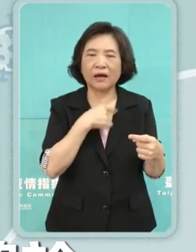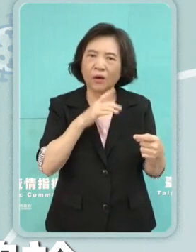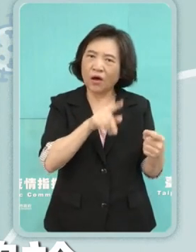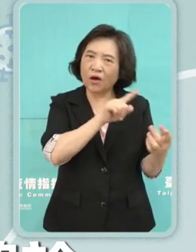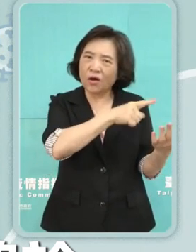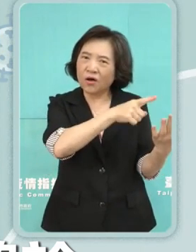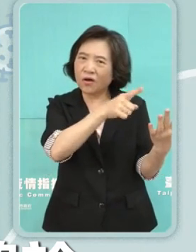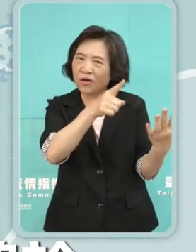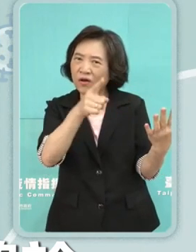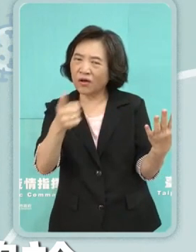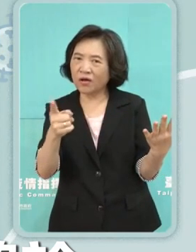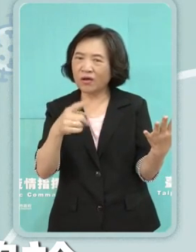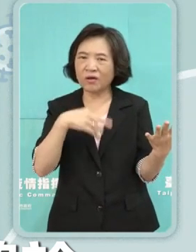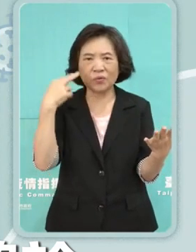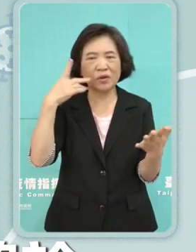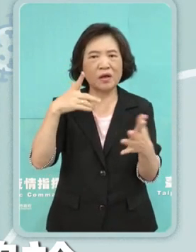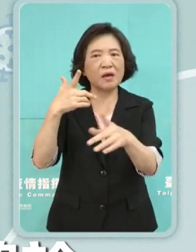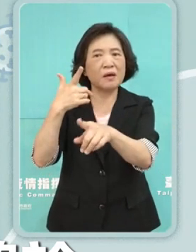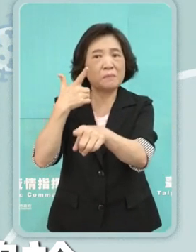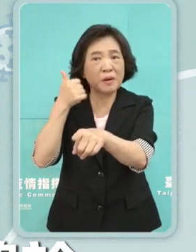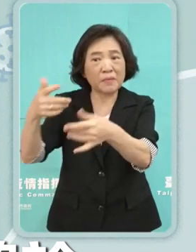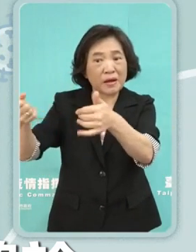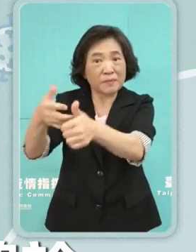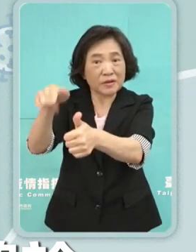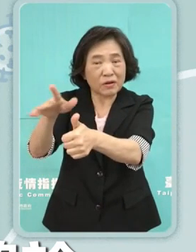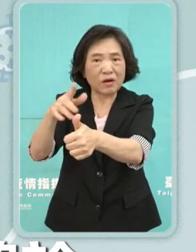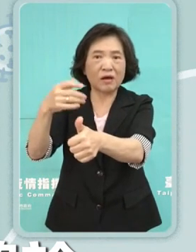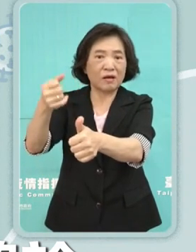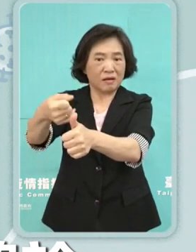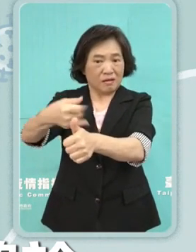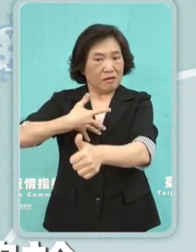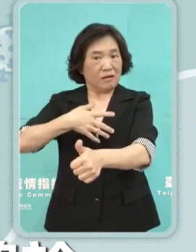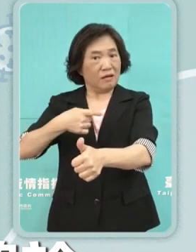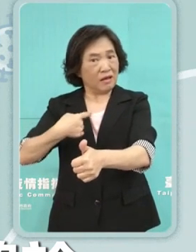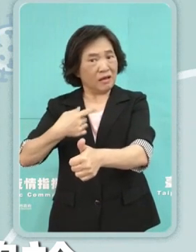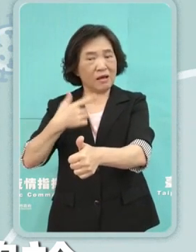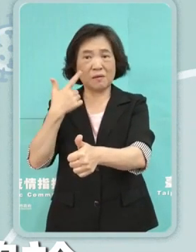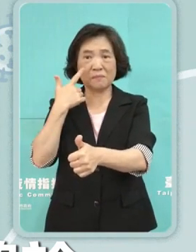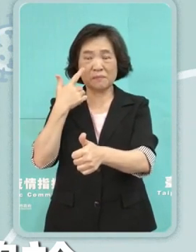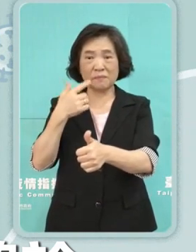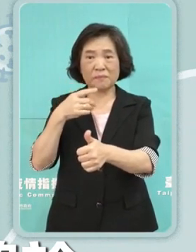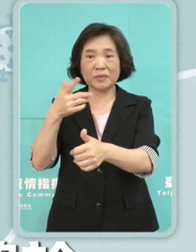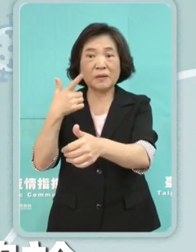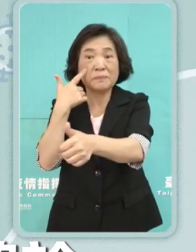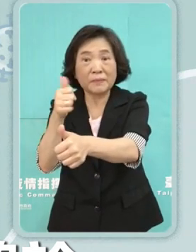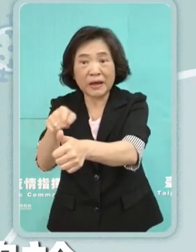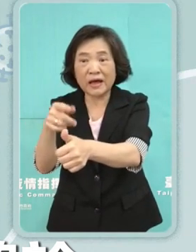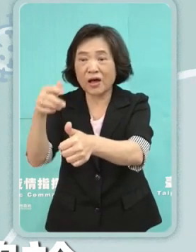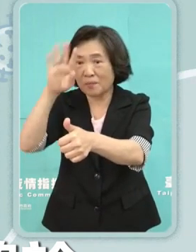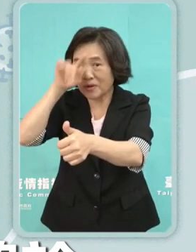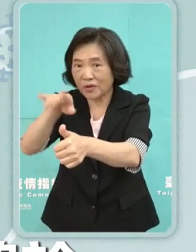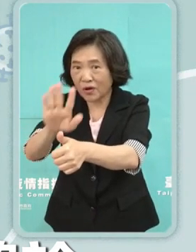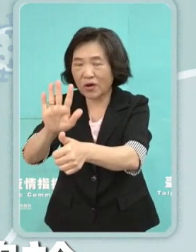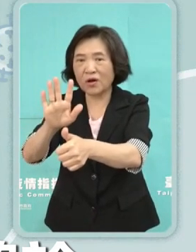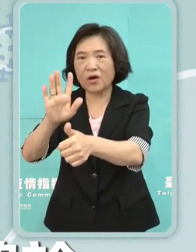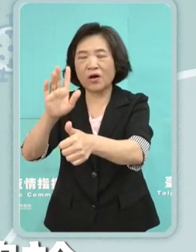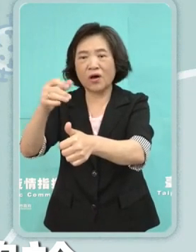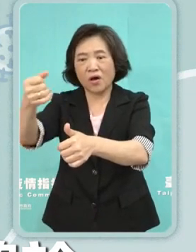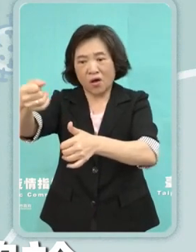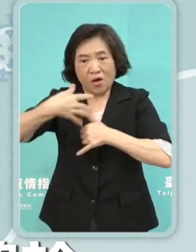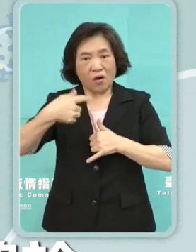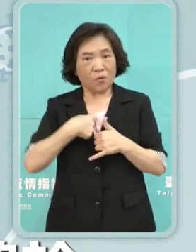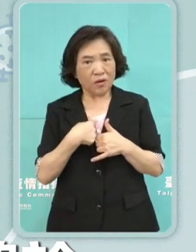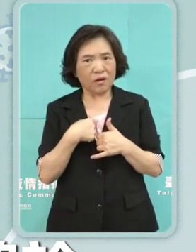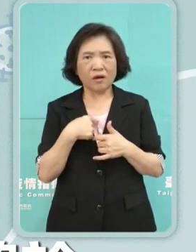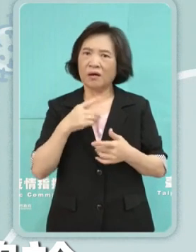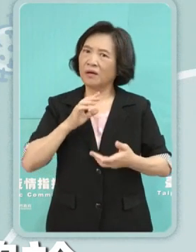来，哦，他是不是被他爸爸感染？当然机会很低耶，因为没有理由看一天，第二天就感染了。有你说有没有机